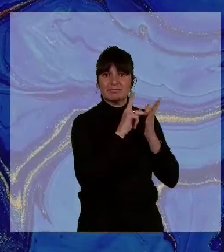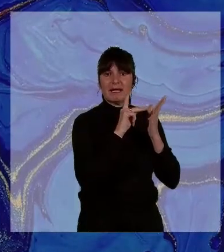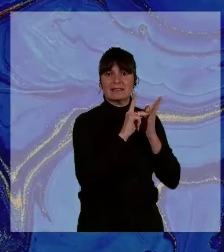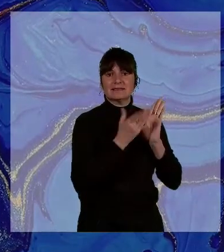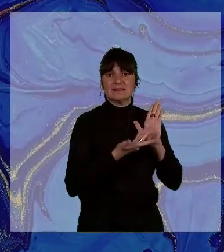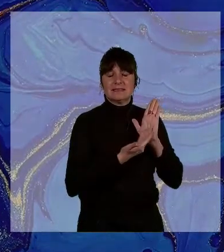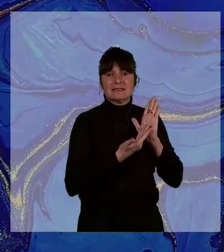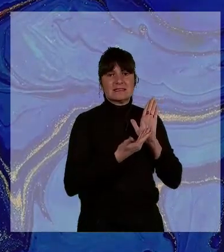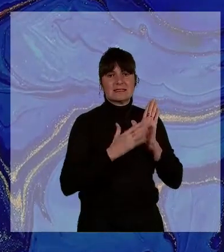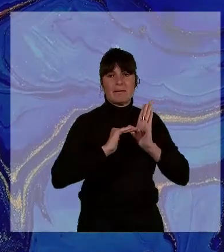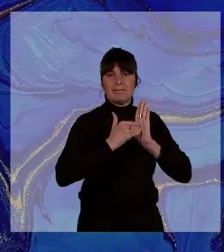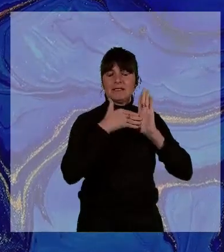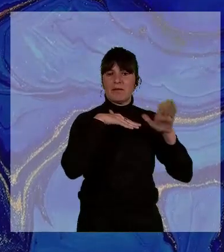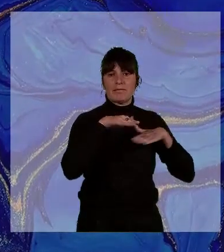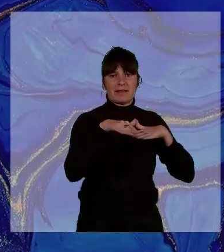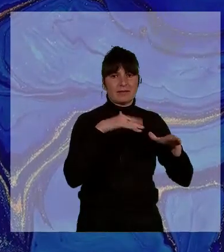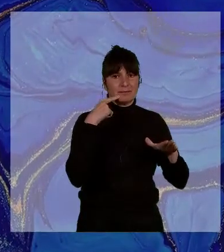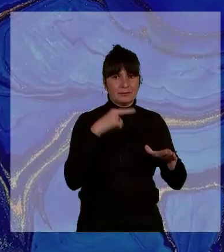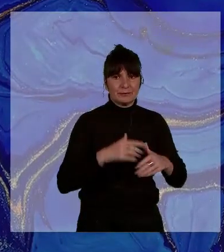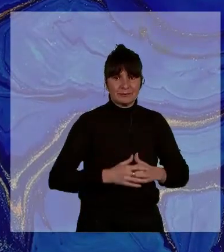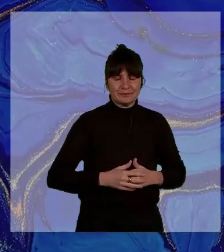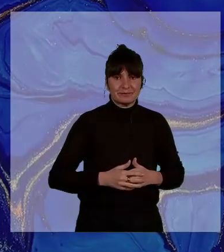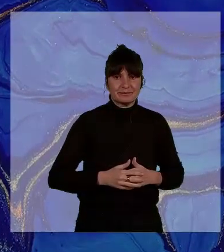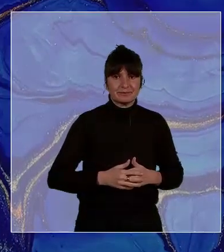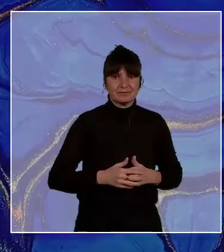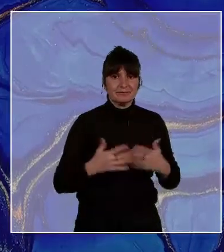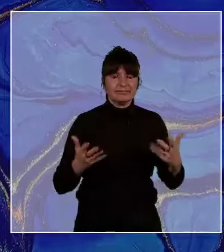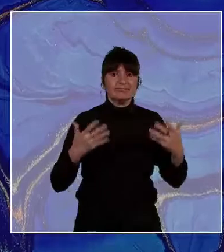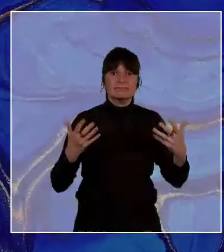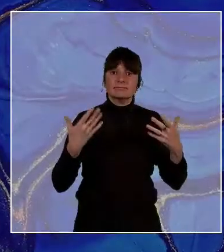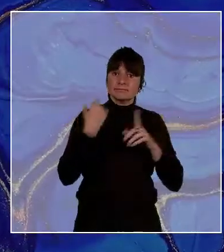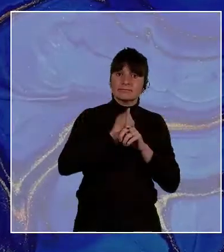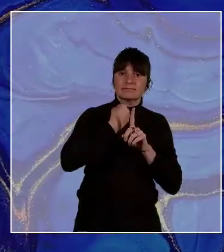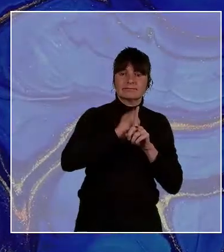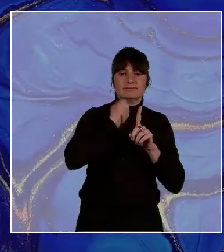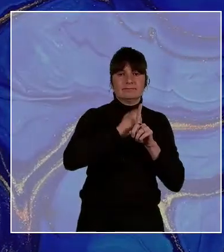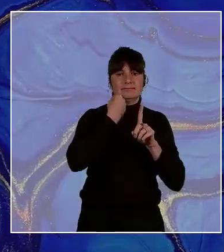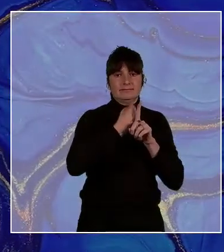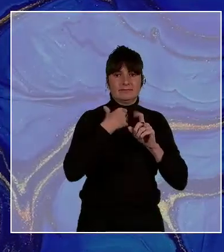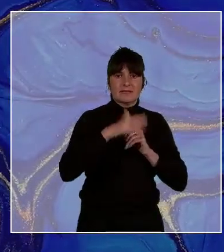de pouvoir vraiment défendre l'accord.